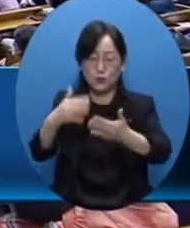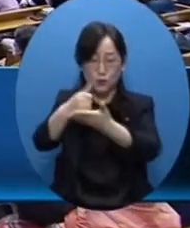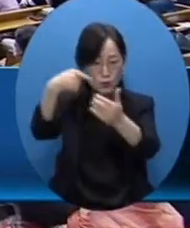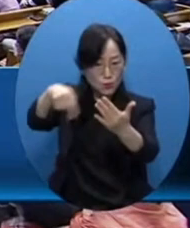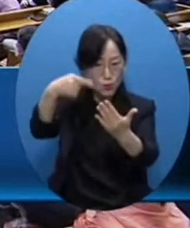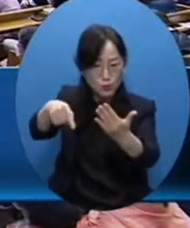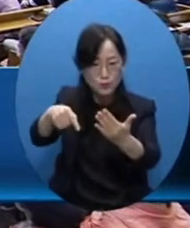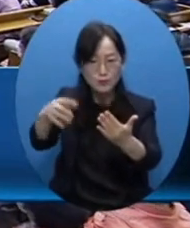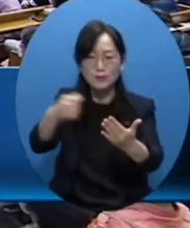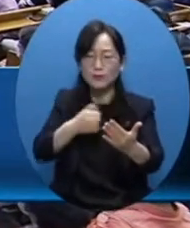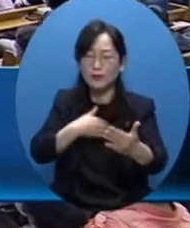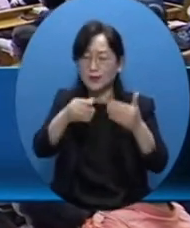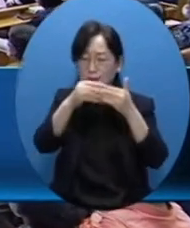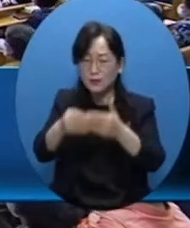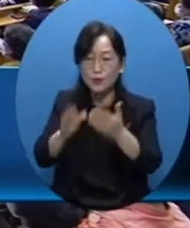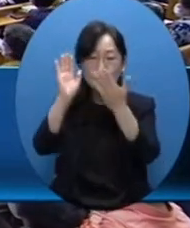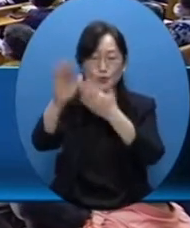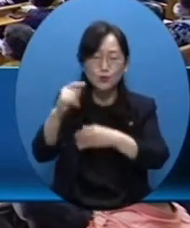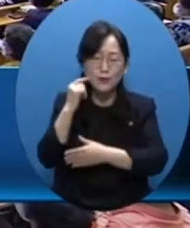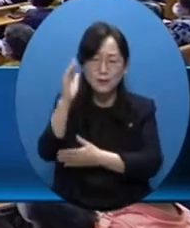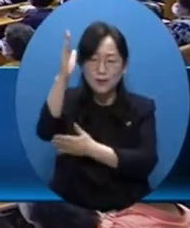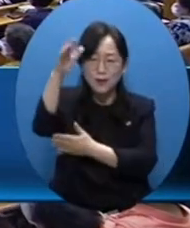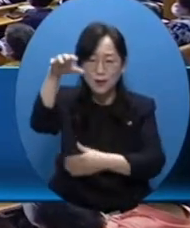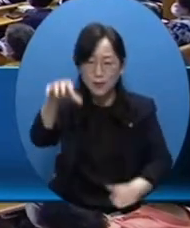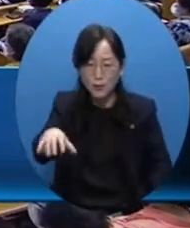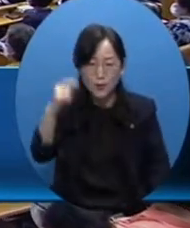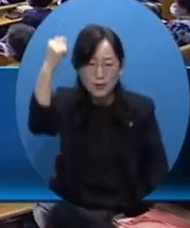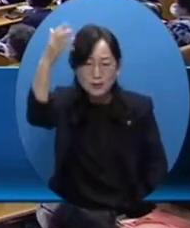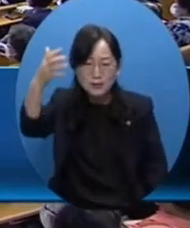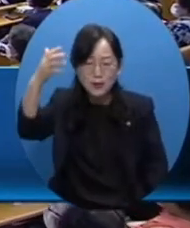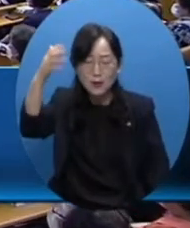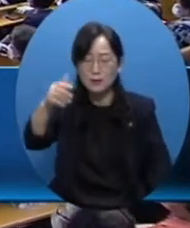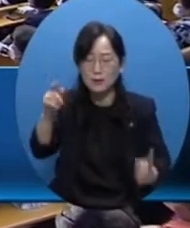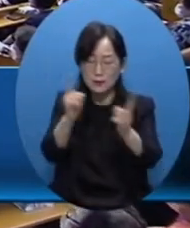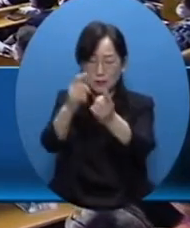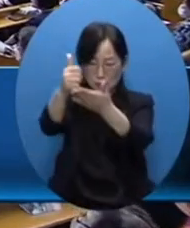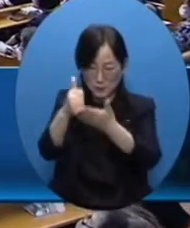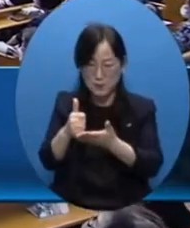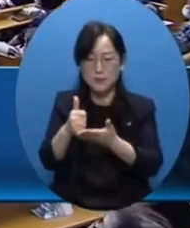나를 인도하시고 후에는 영광으로 나를 영적 하시리니